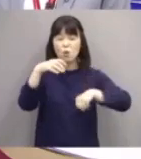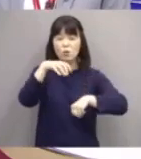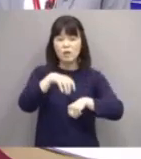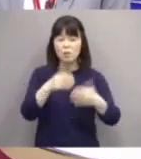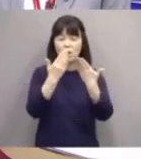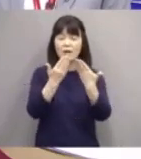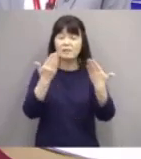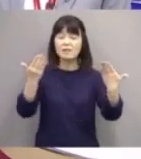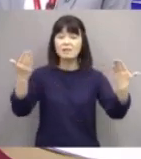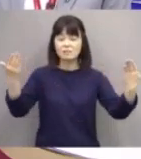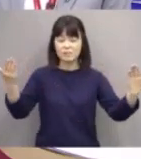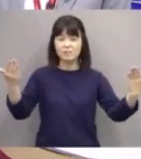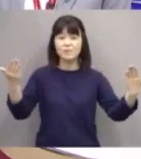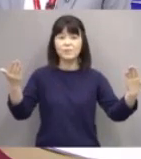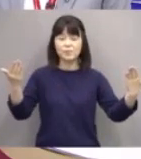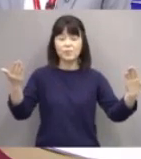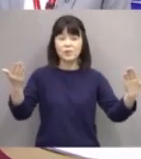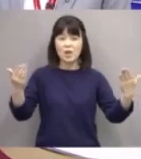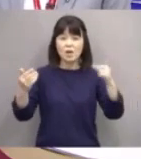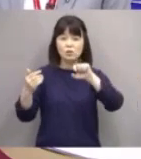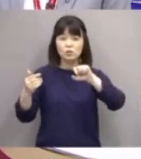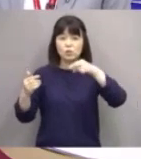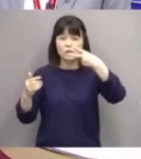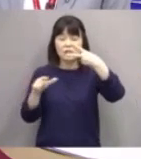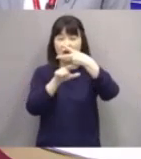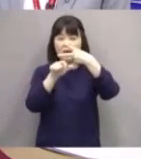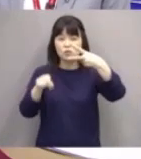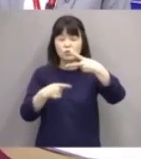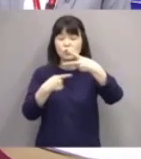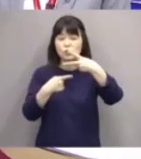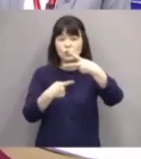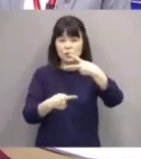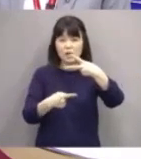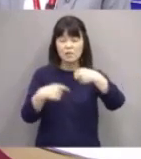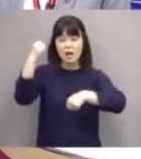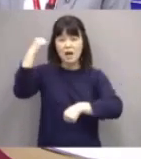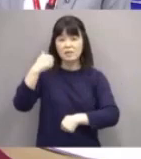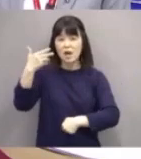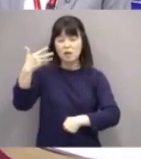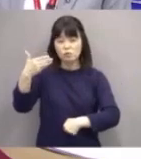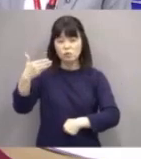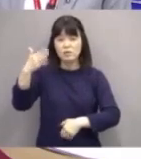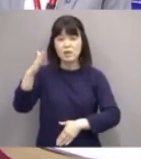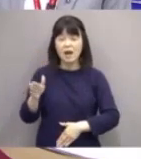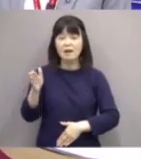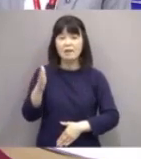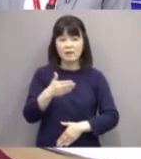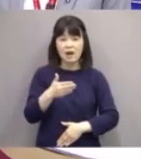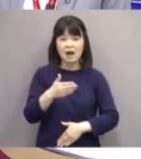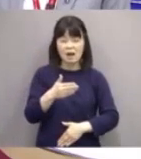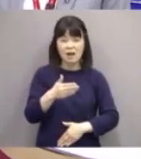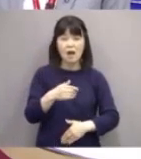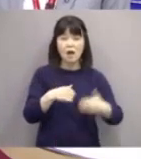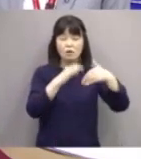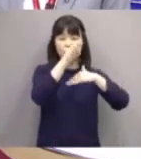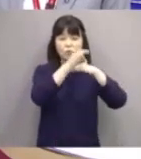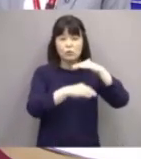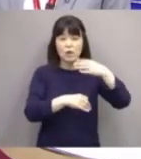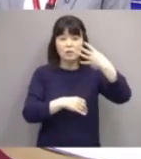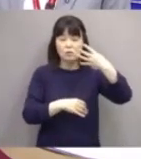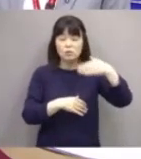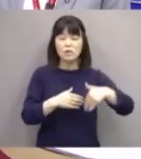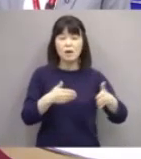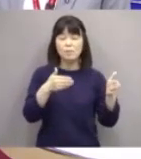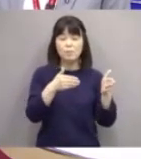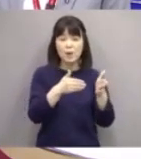。このイベントは12月1日土曜日9時30分から16時30分まで出雲ド